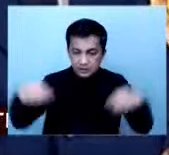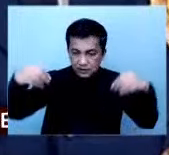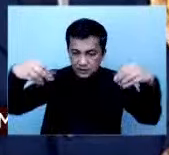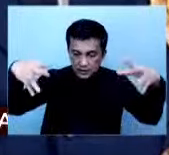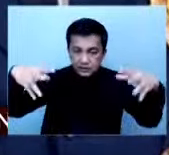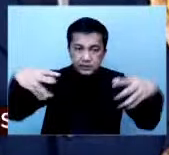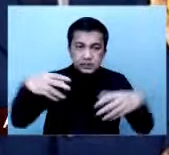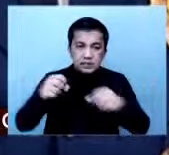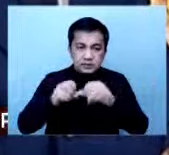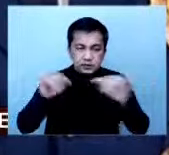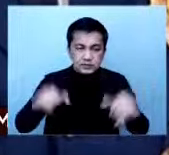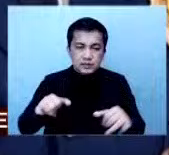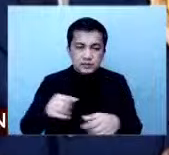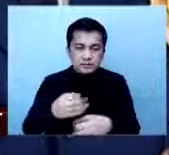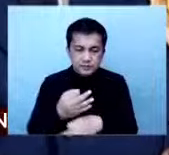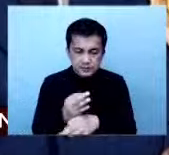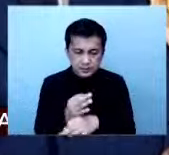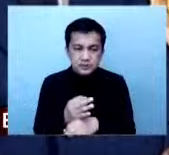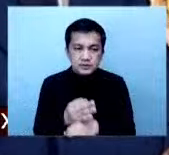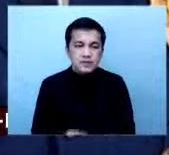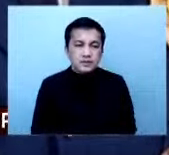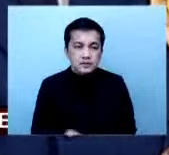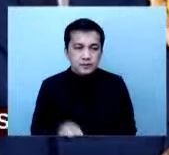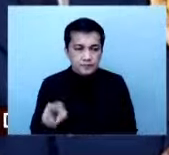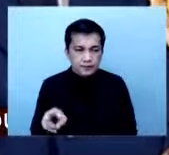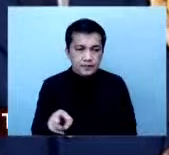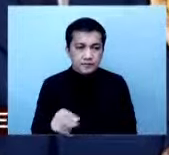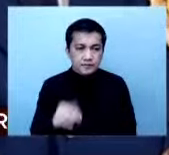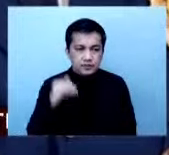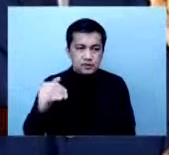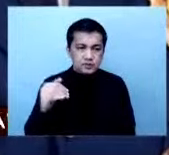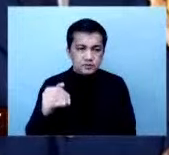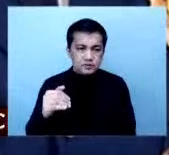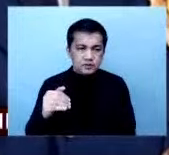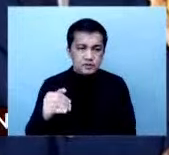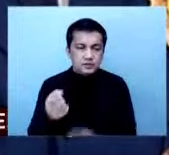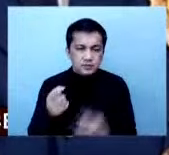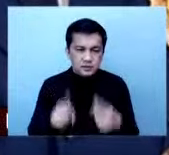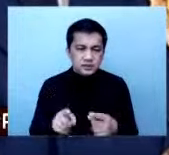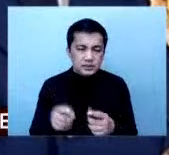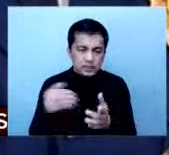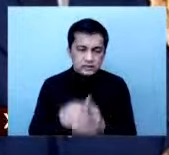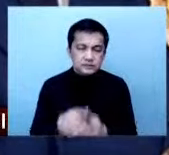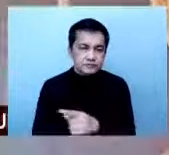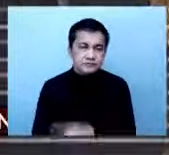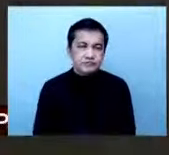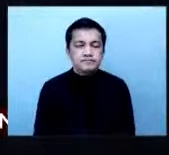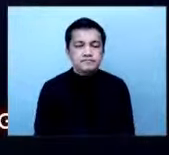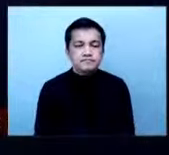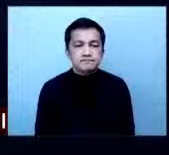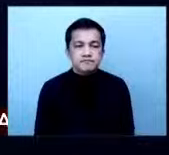cementeryo para po ma maiwasan natin na mangyari gan